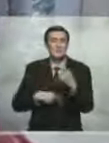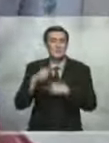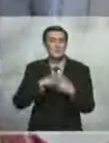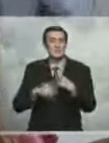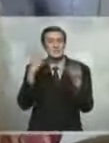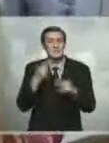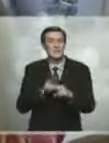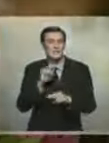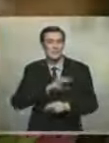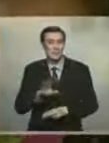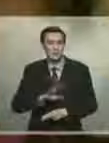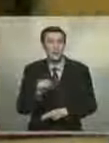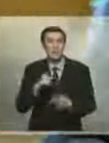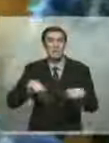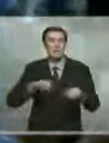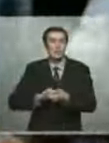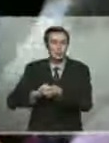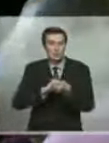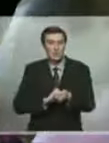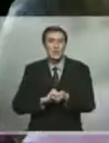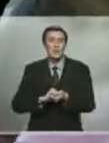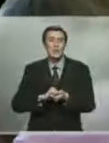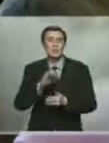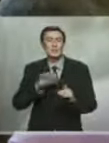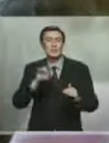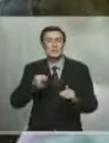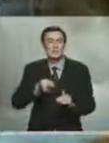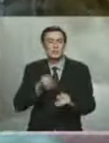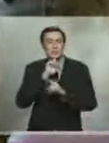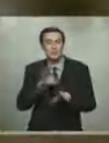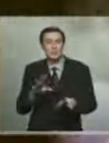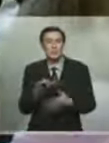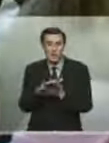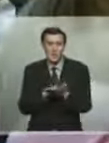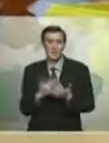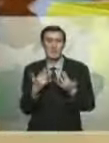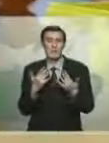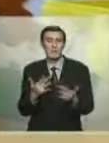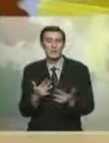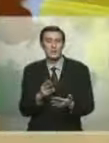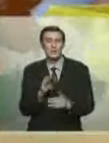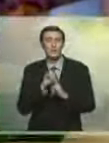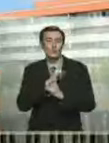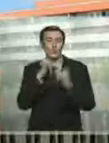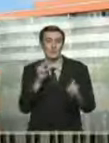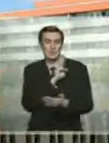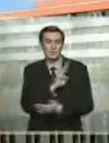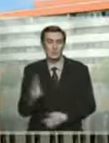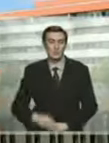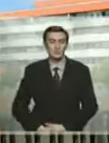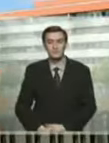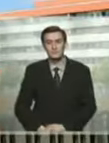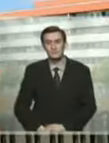а профсоюз работников детских дошкольных учреждений не намерен отступать пока их требования не будут услышаны виа